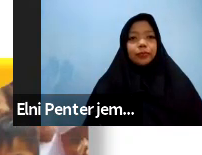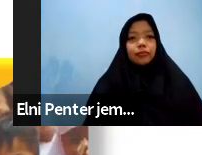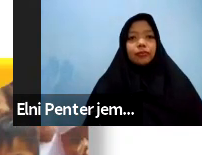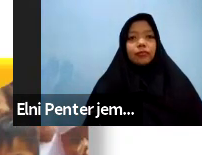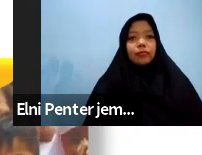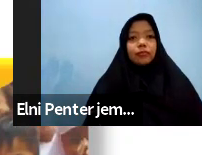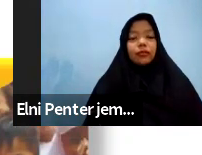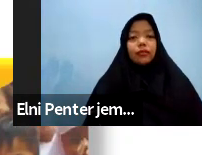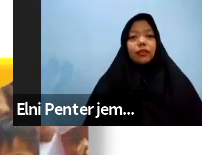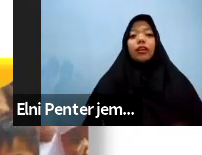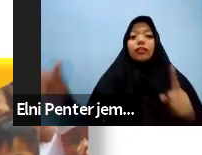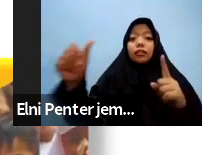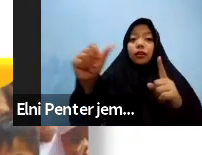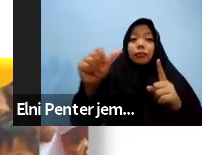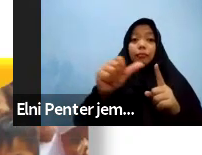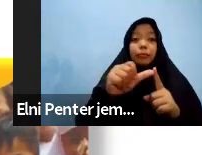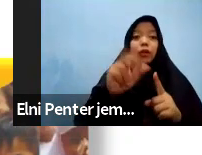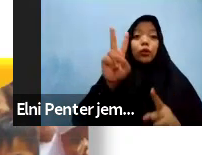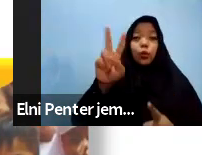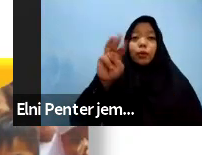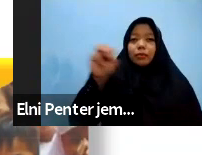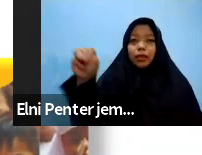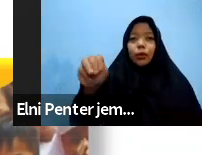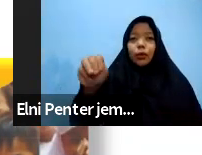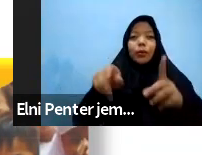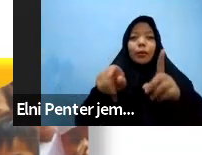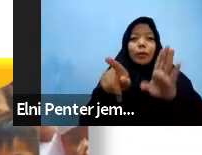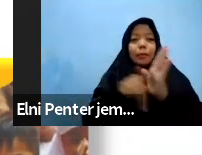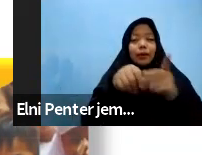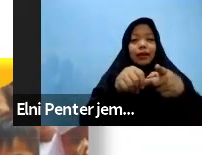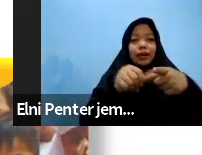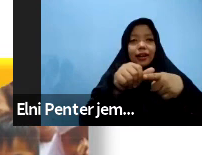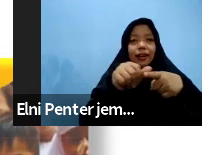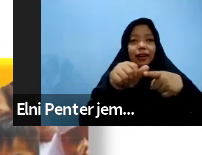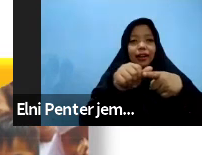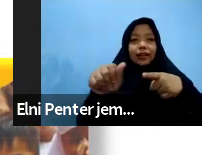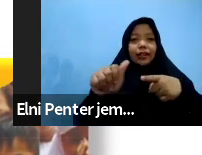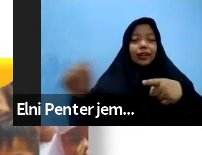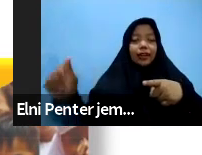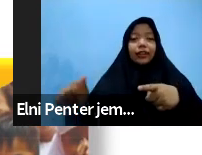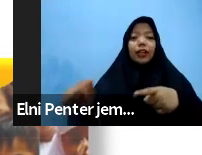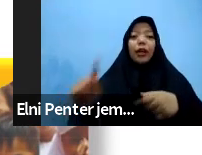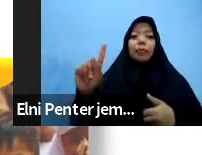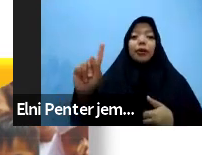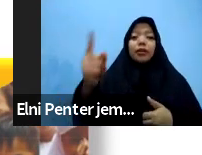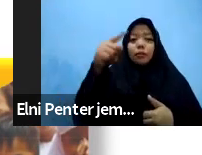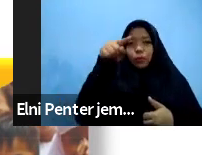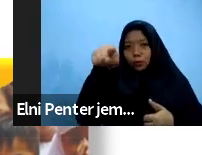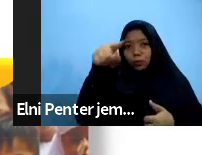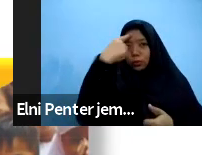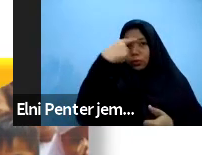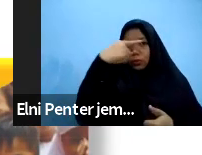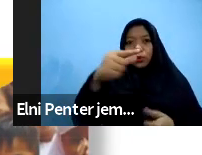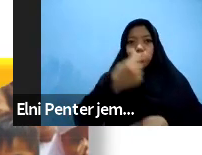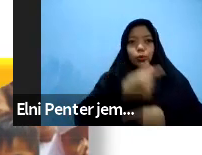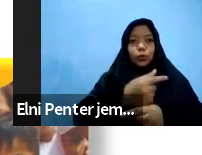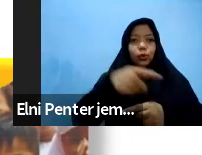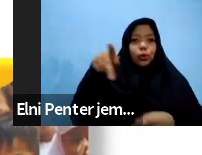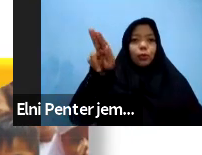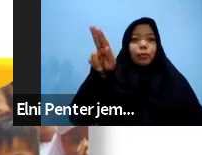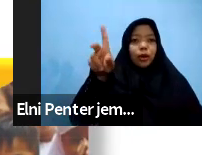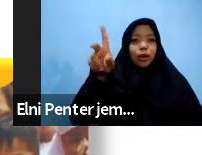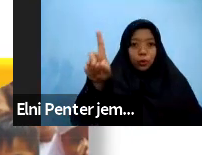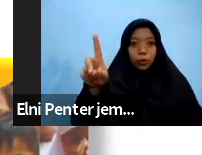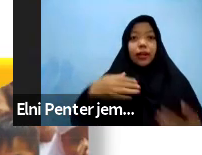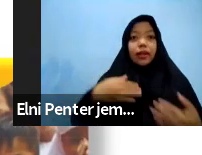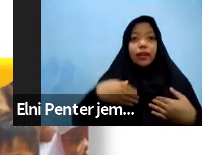sampai 2minggu latihannya jadi pelatihan pertama itu untuk guru PAUD itu ada 160 peserta